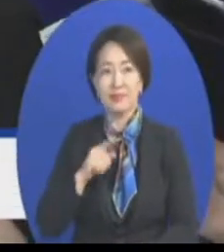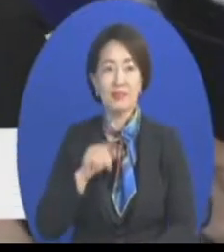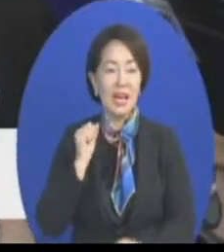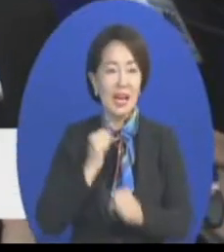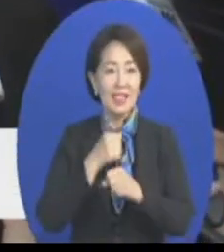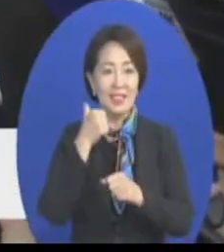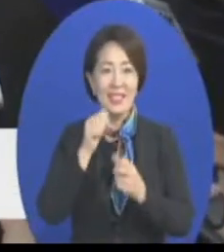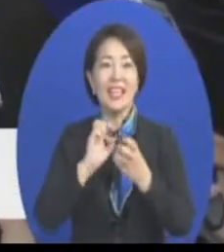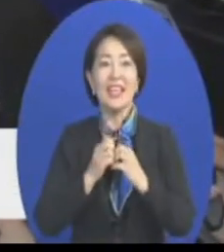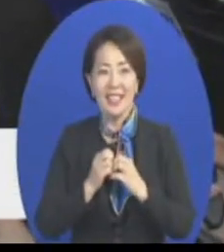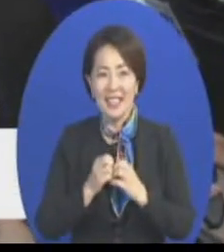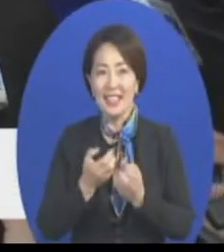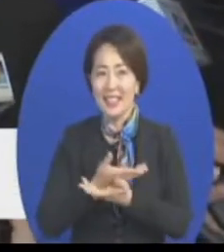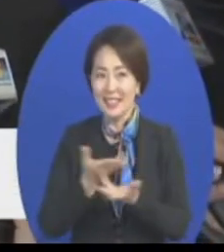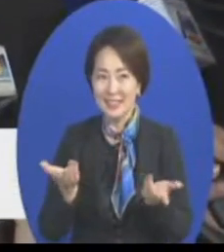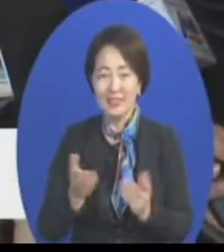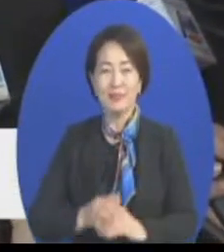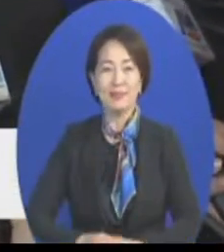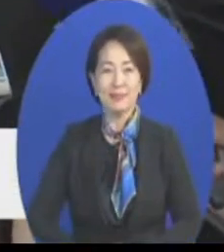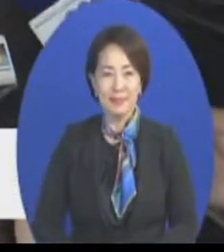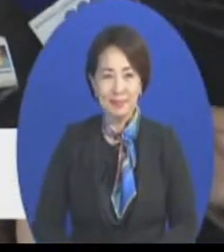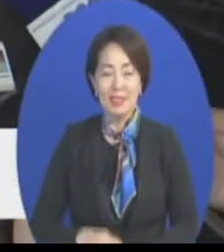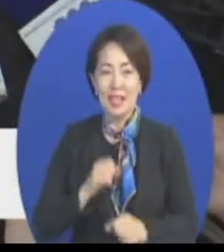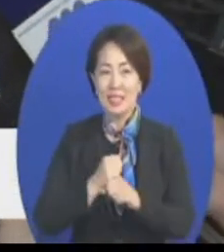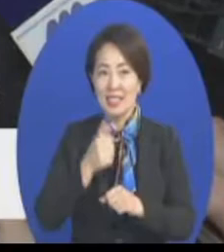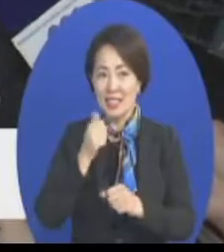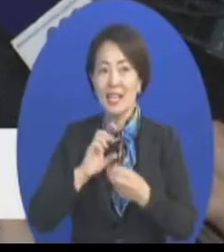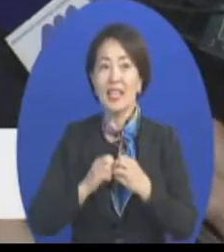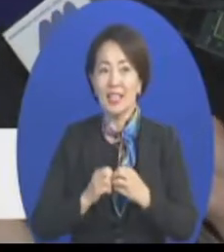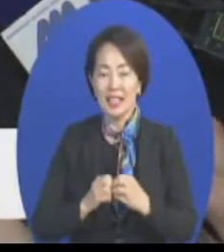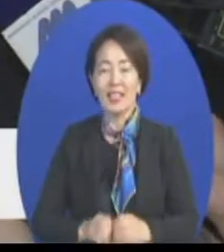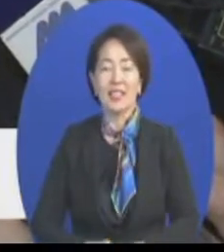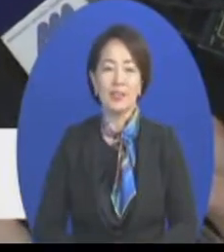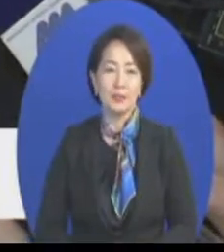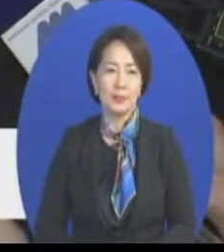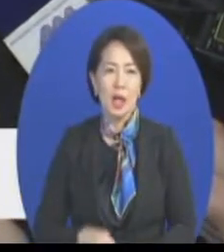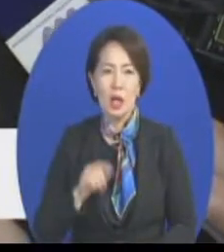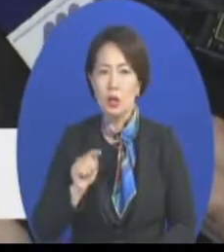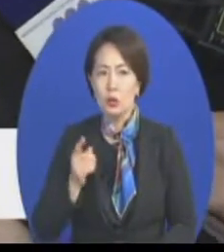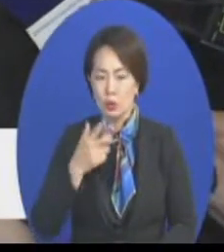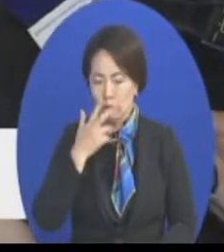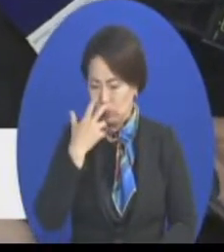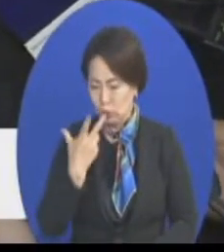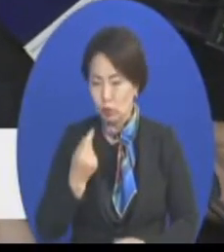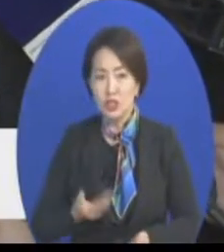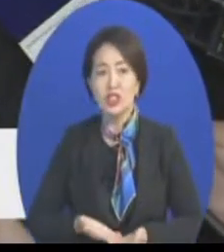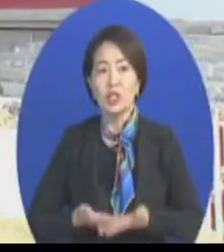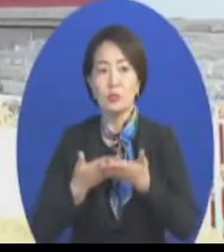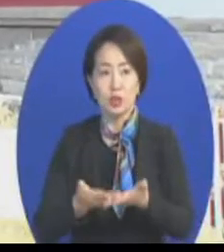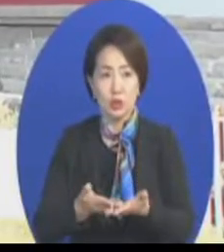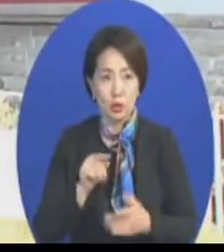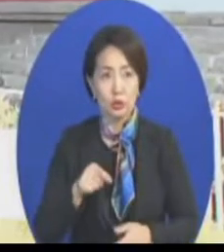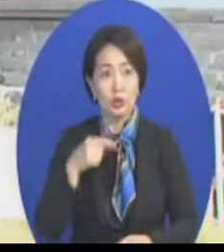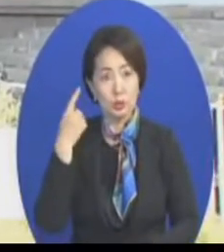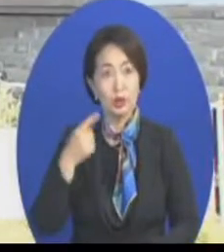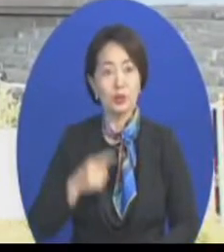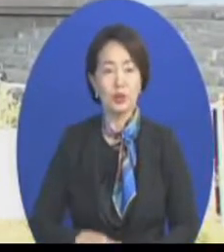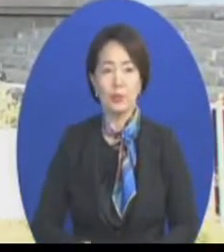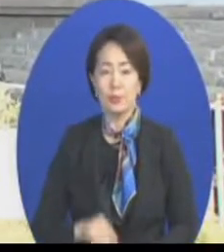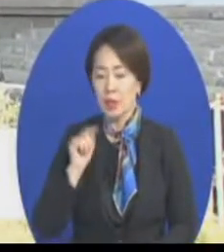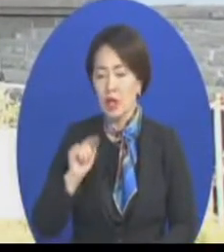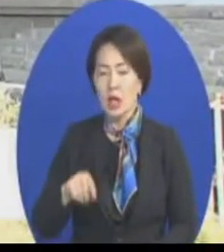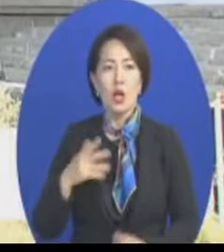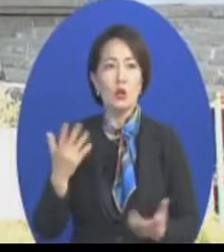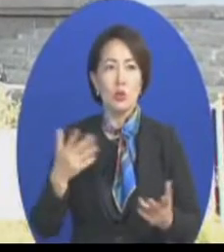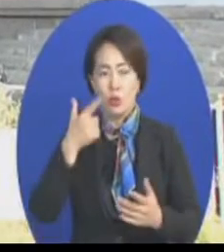Тэгээд ажилласаа хийгэрээ. Ажилласаа хийгэрээ. Энэ бол одоо бодит дэмжлэг гэж бодож байна. Энэ